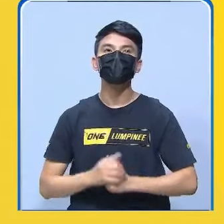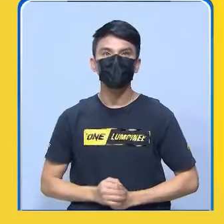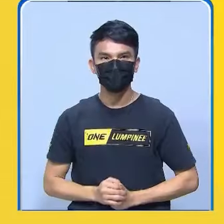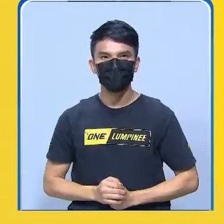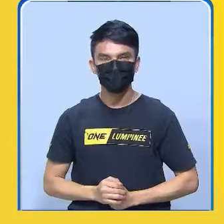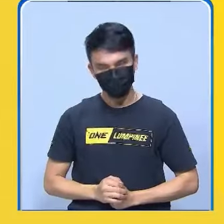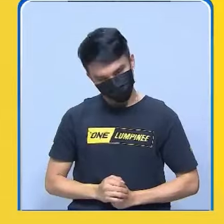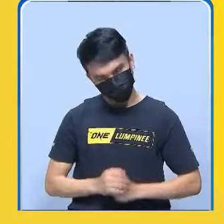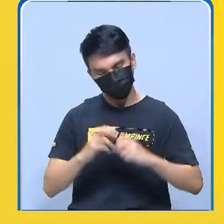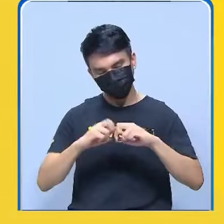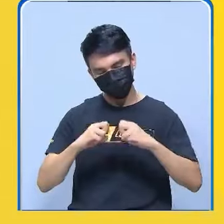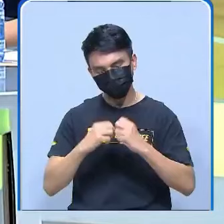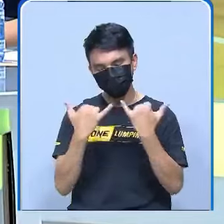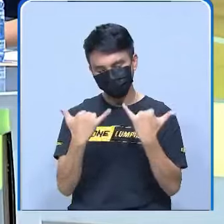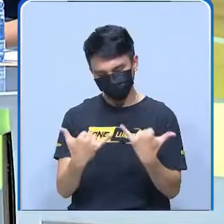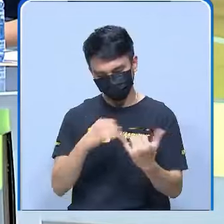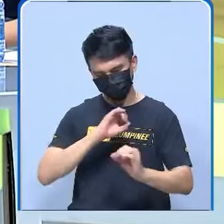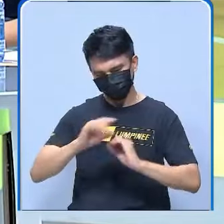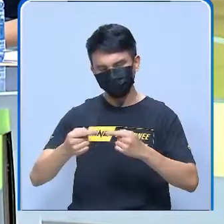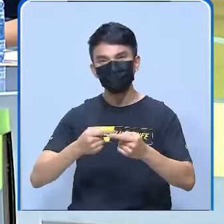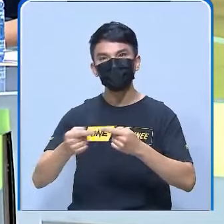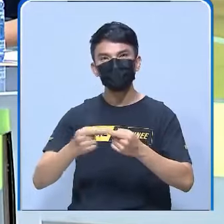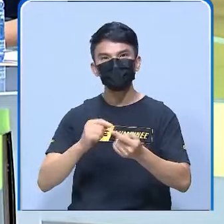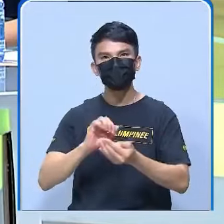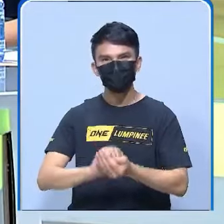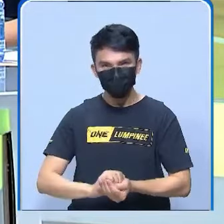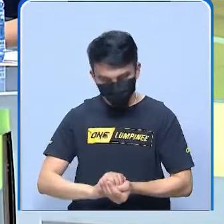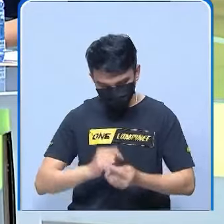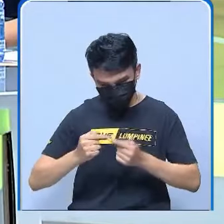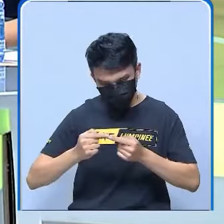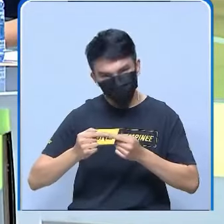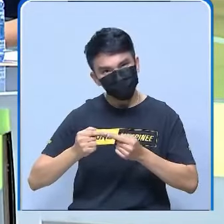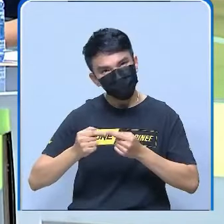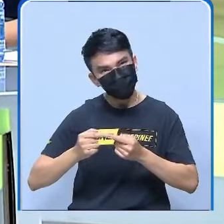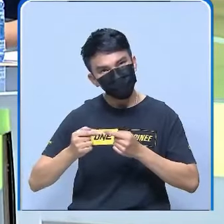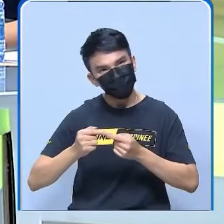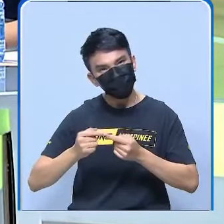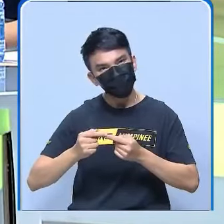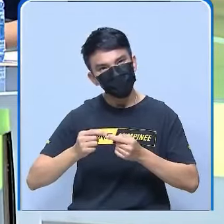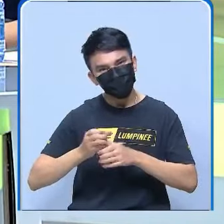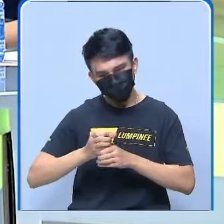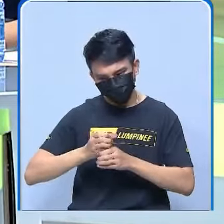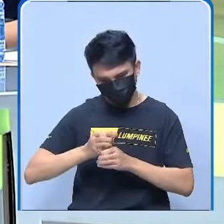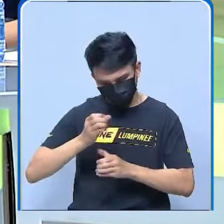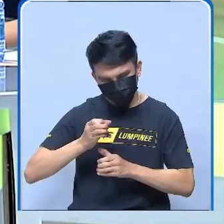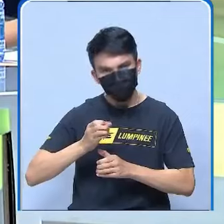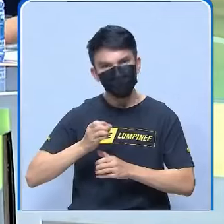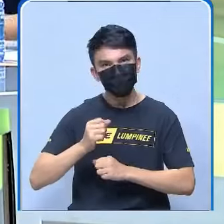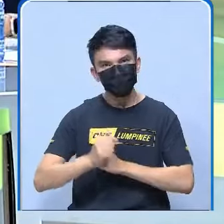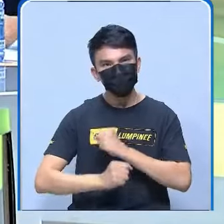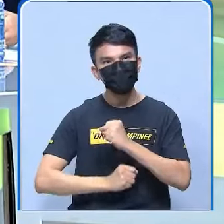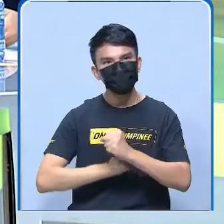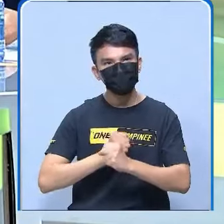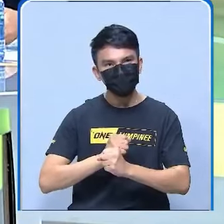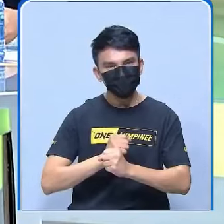วบางทีขยะย่อยสลายยากด้วยนะอย่างพลาสติกอย่างคุณบีทำกรีนรีพอร์ตมานี่อย่างพลาสติกบางทีถุงพลาสติกขวดพลาสติกเป็นร้อยปีพันปีกว่าจะย่อยสลาย